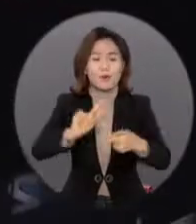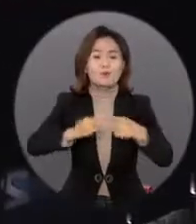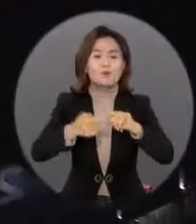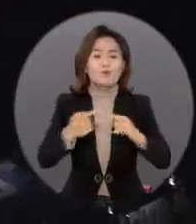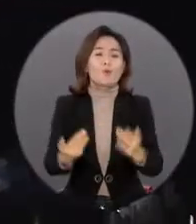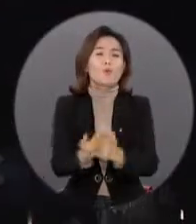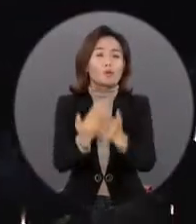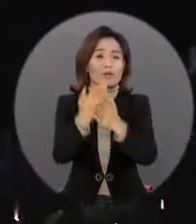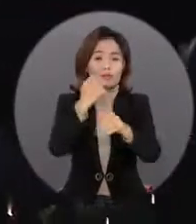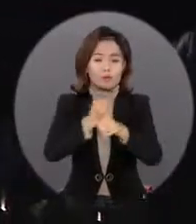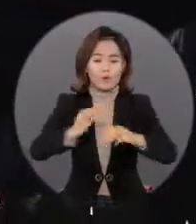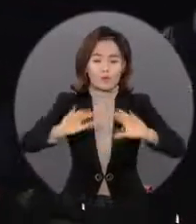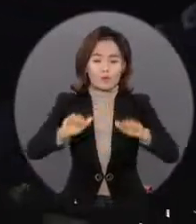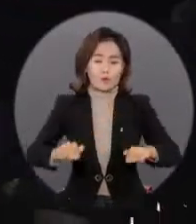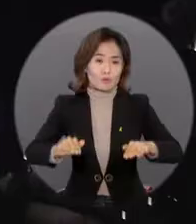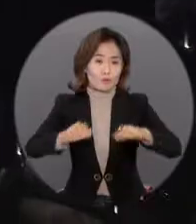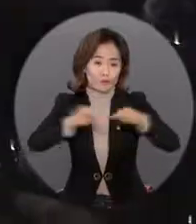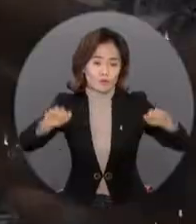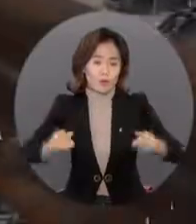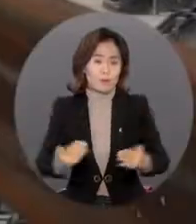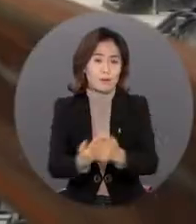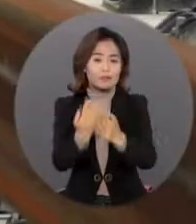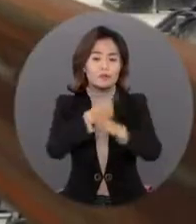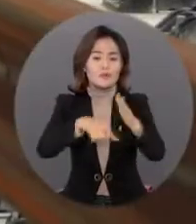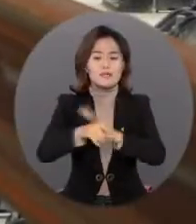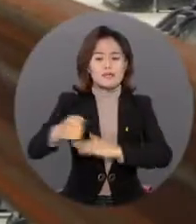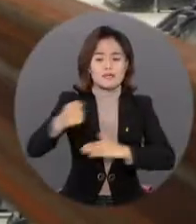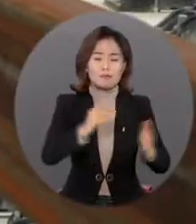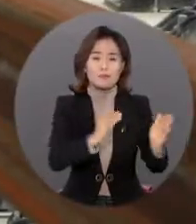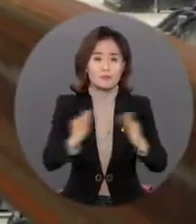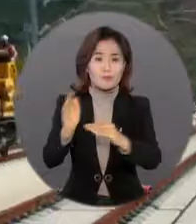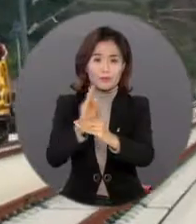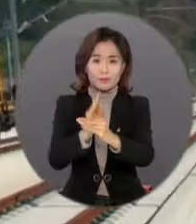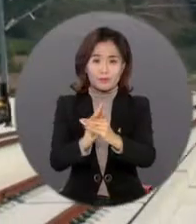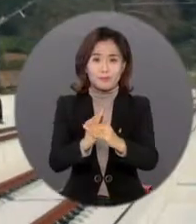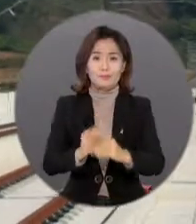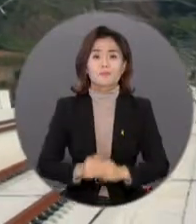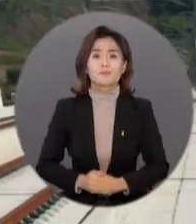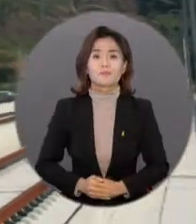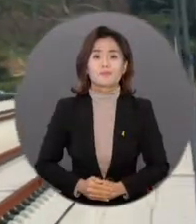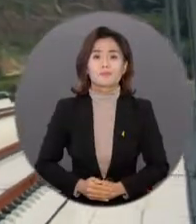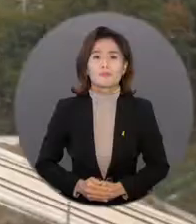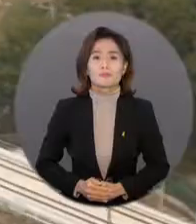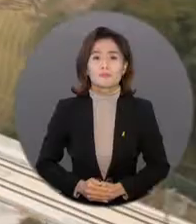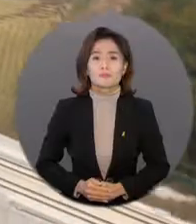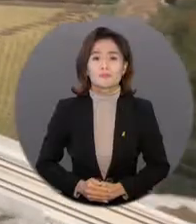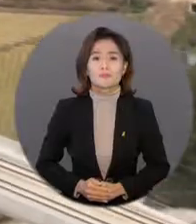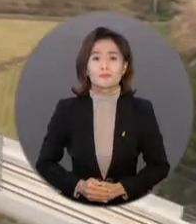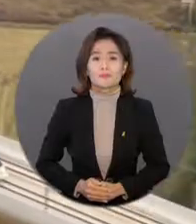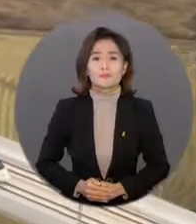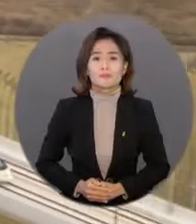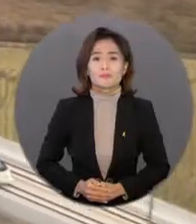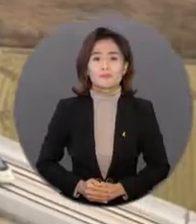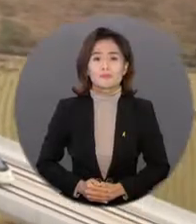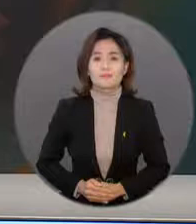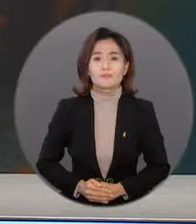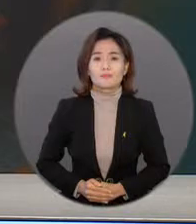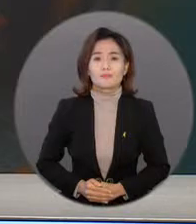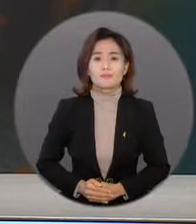상생 발전과 국가 균형 발전의 동력을 마련해가고 있습니다. MBC 뉴스 조재한입니다.